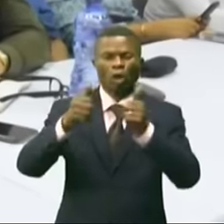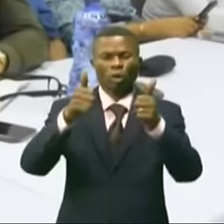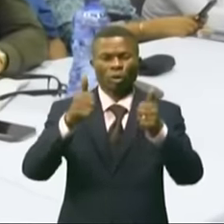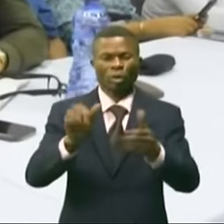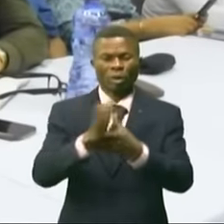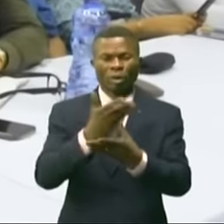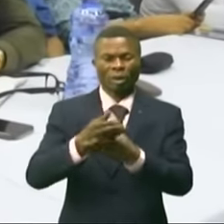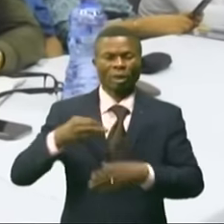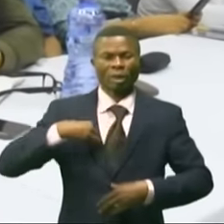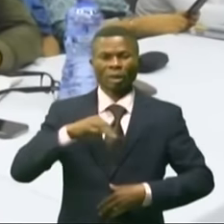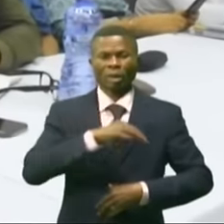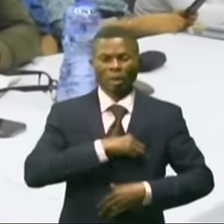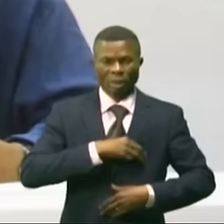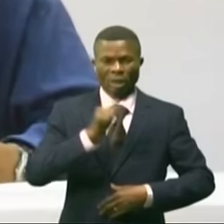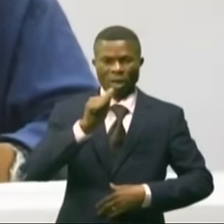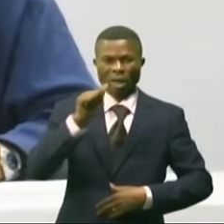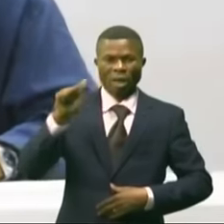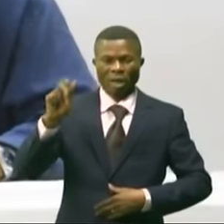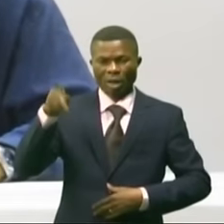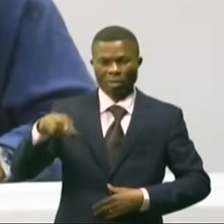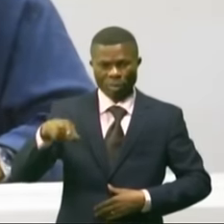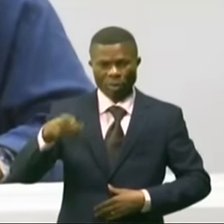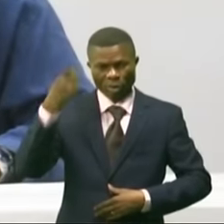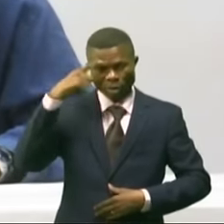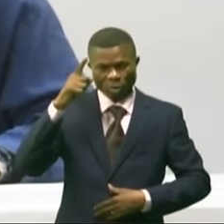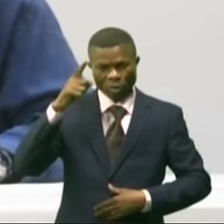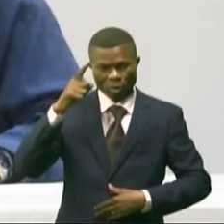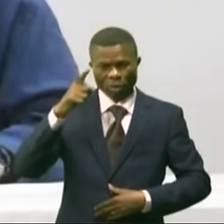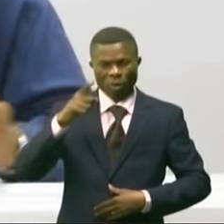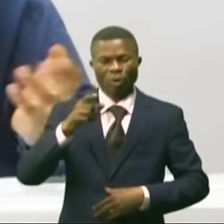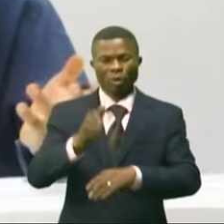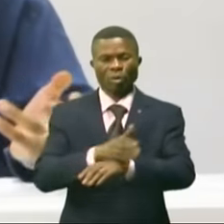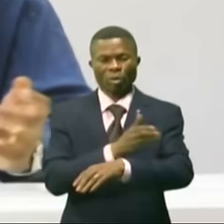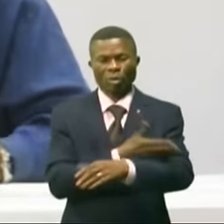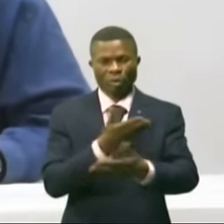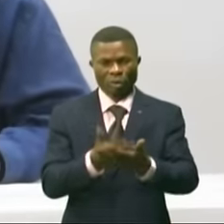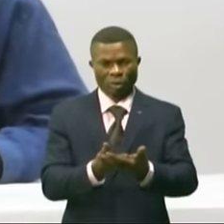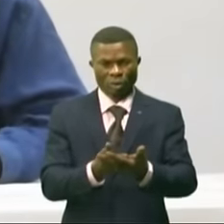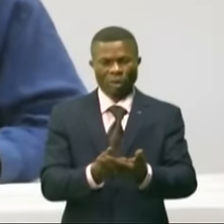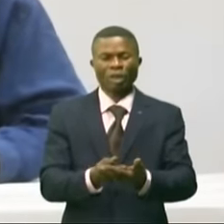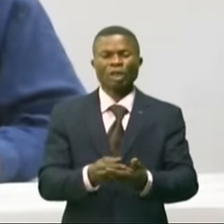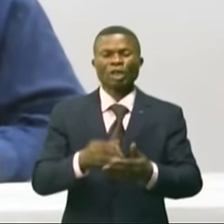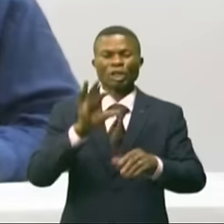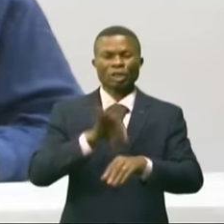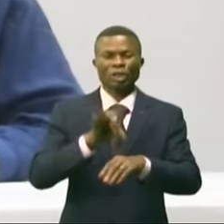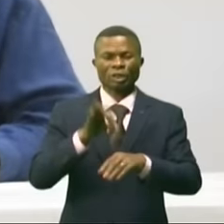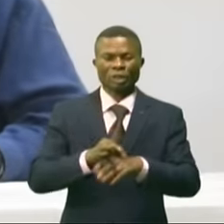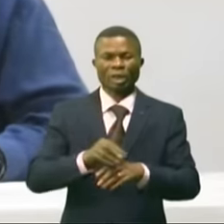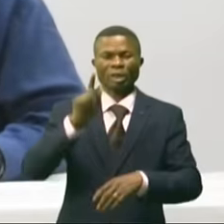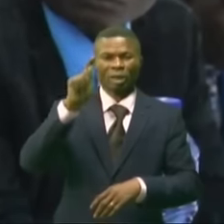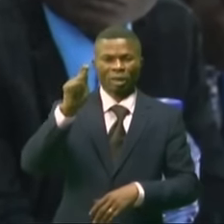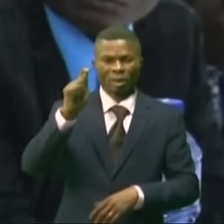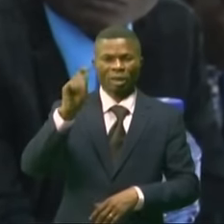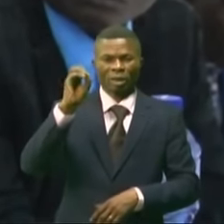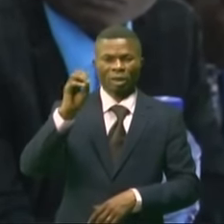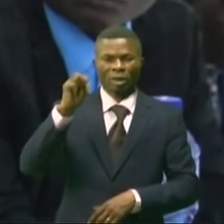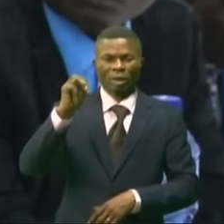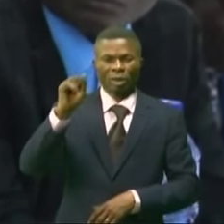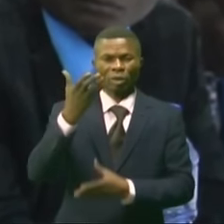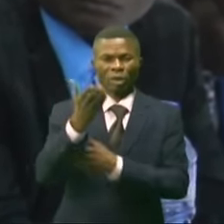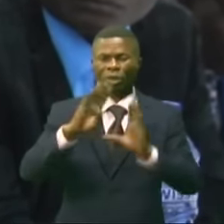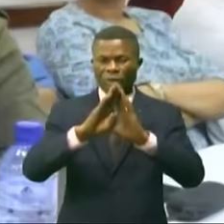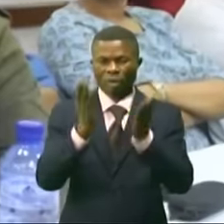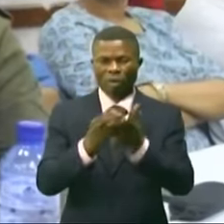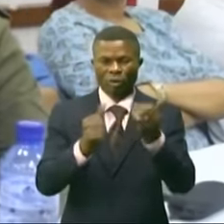entre les membres de la p aaap pour un climat ser occasion pour Tony kushikou d'exhorter tous les membres à préserver